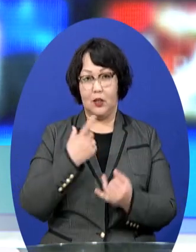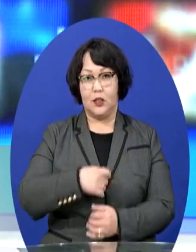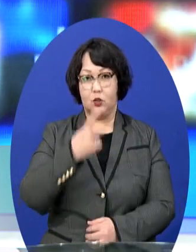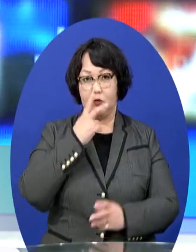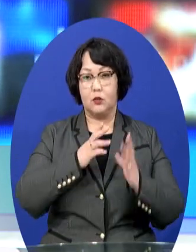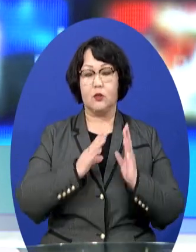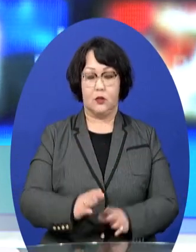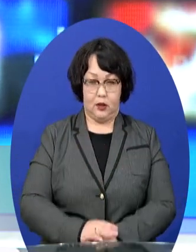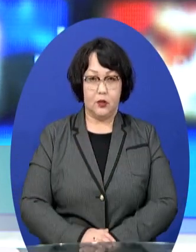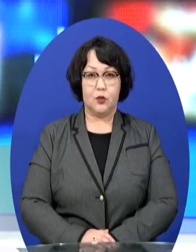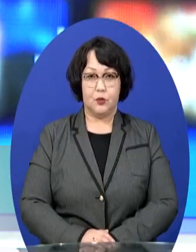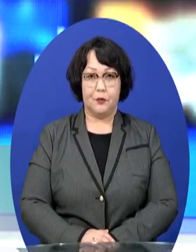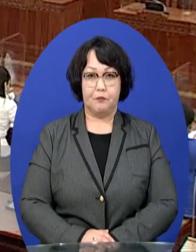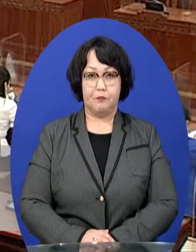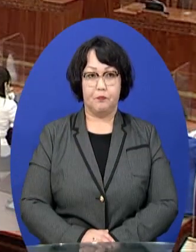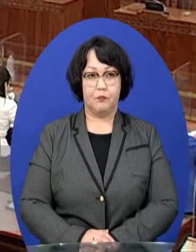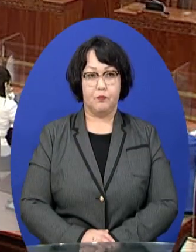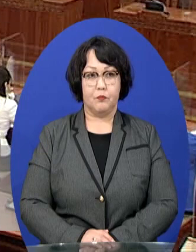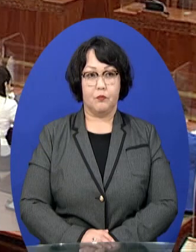байна.